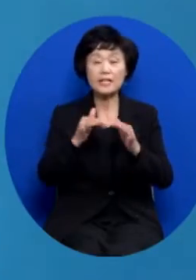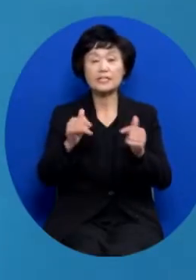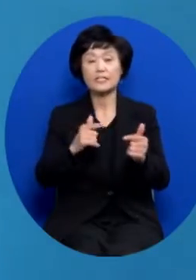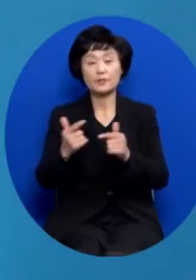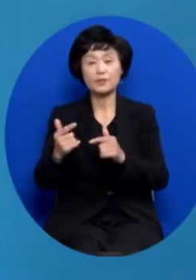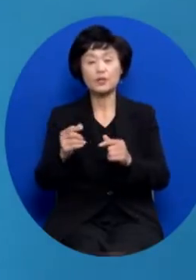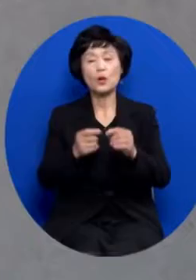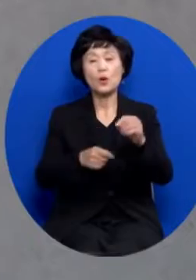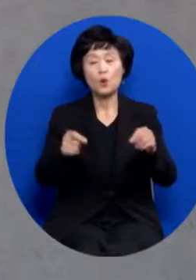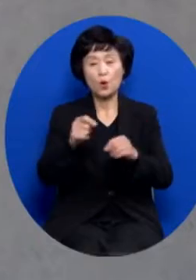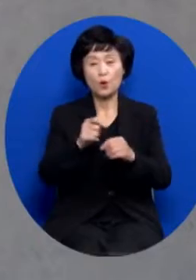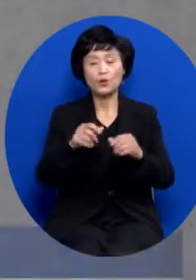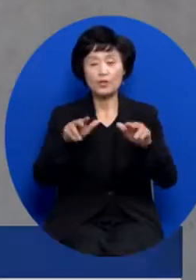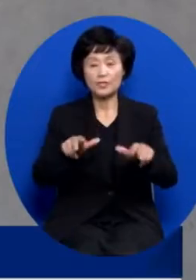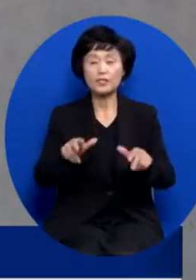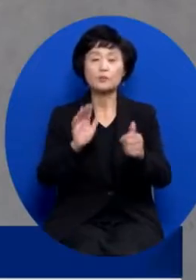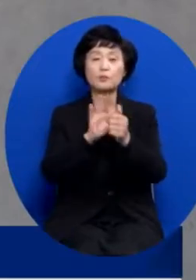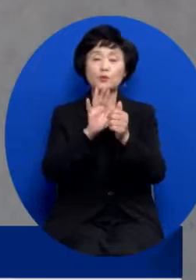겁니다.